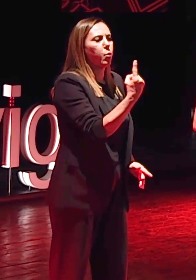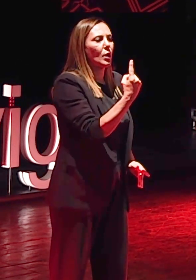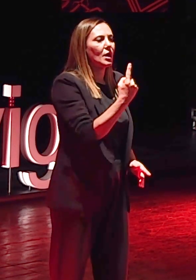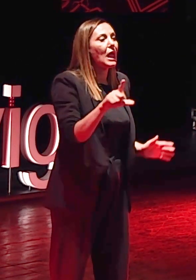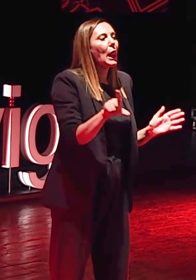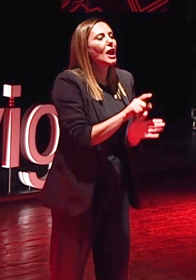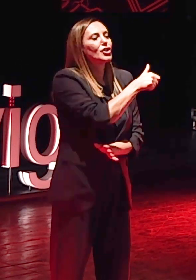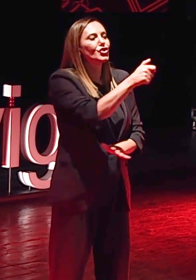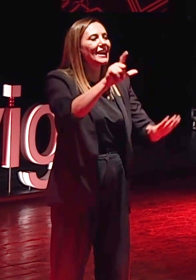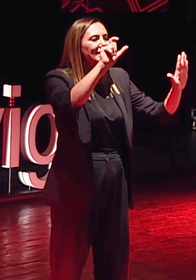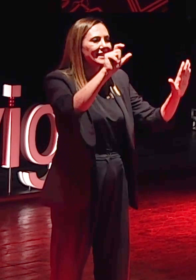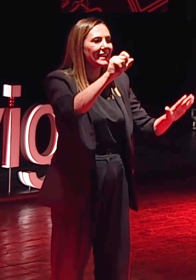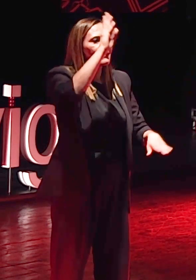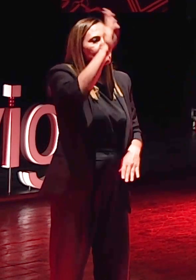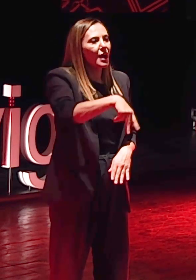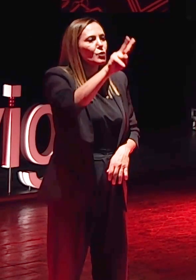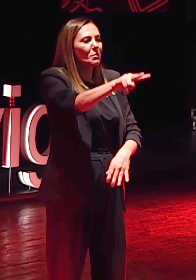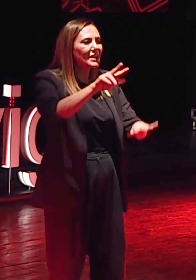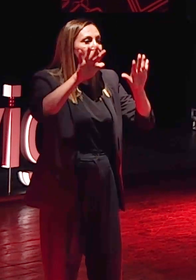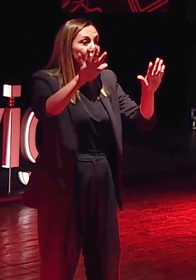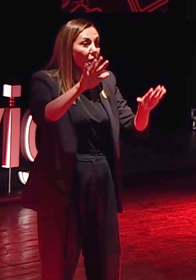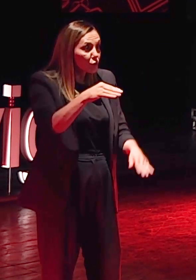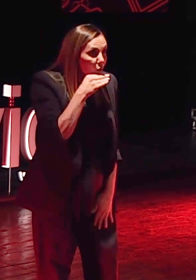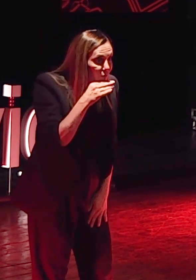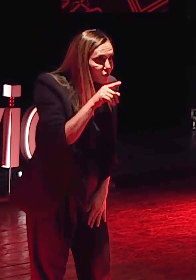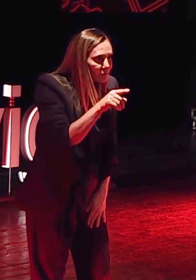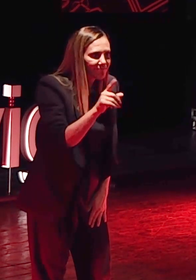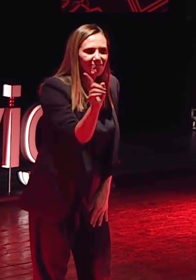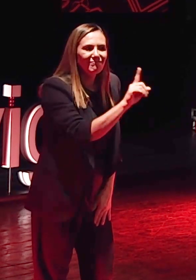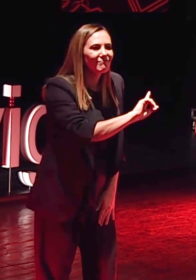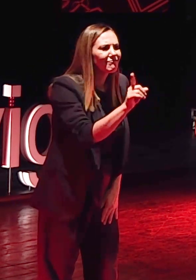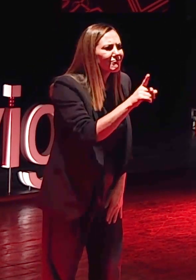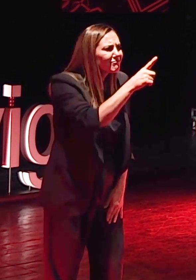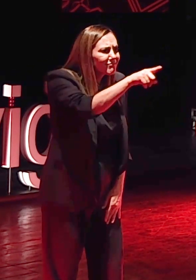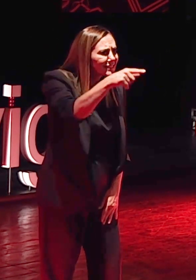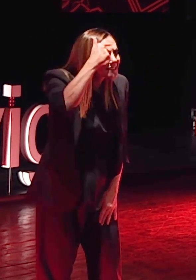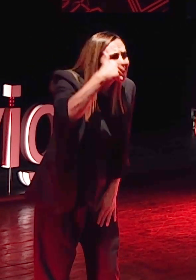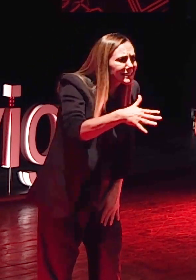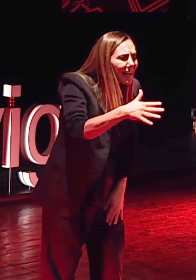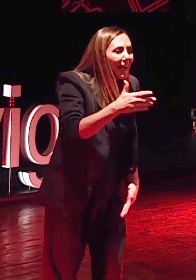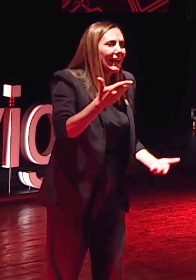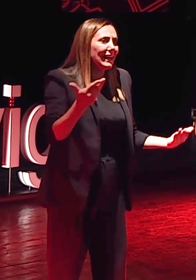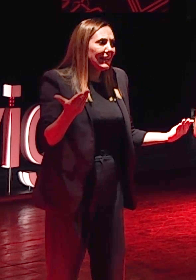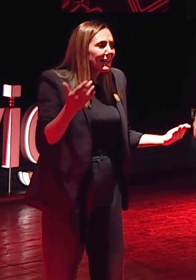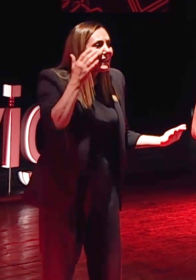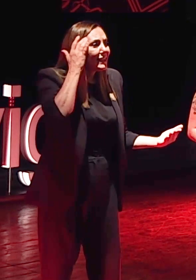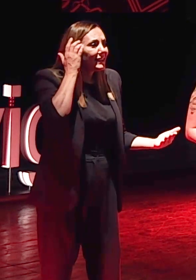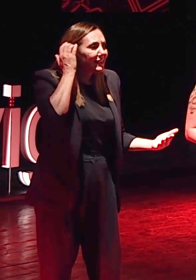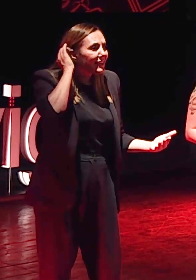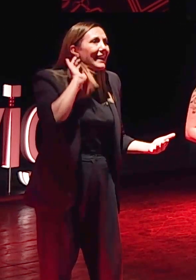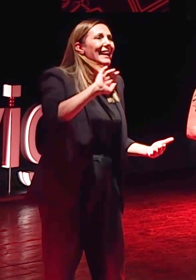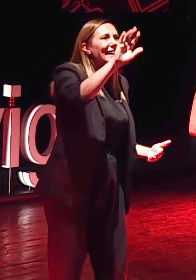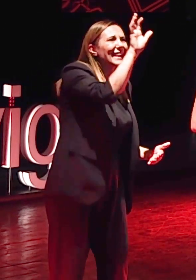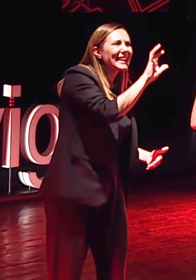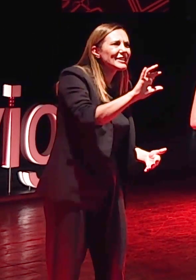170 del 2010 ma non è sufficiente perché sapete per quanto le regioni